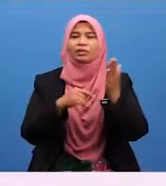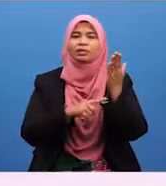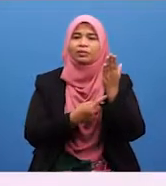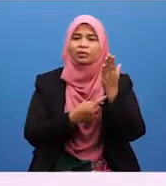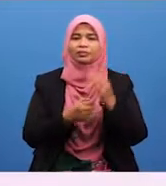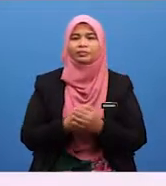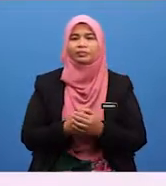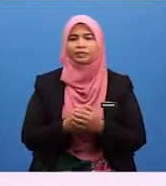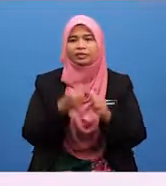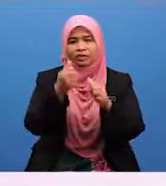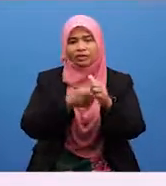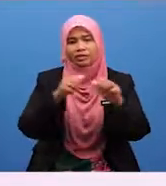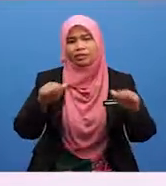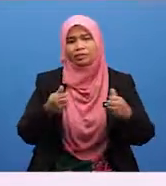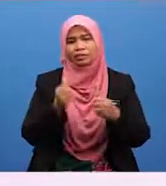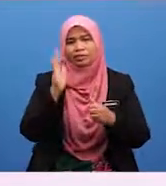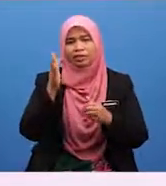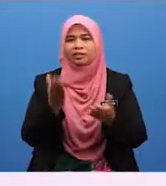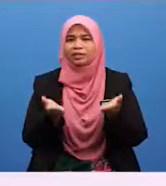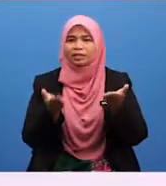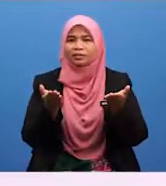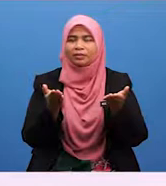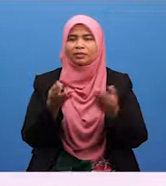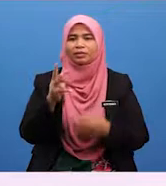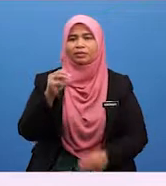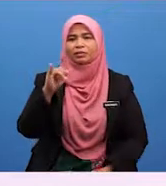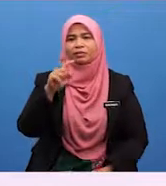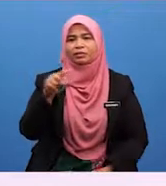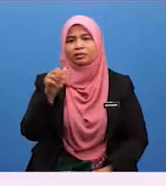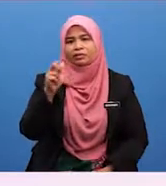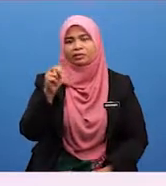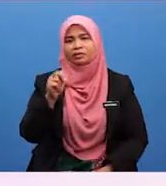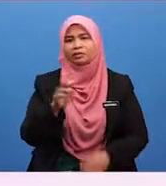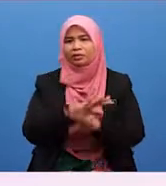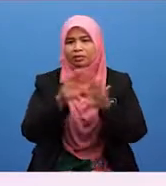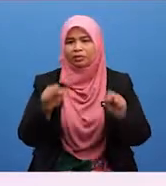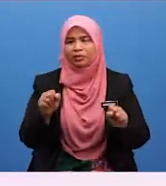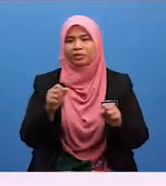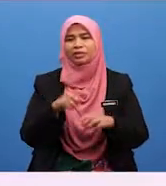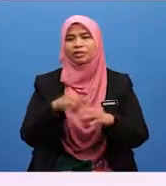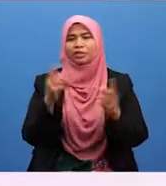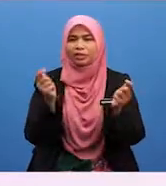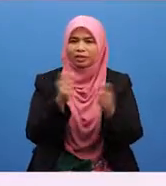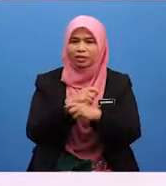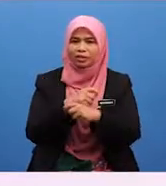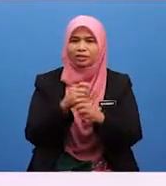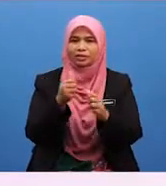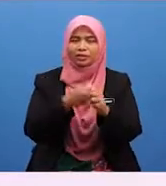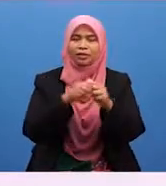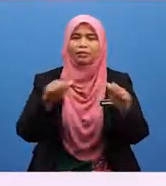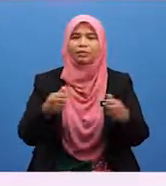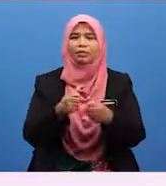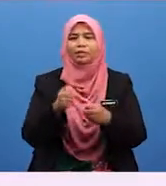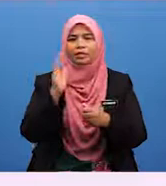Setiap amalan akan ditimbang, mizan neraca tak boleh ditentang. Setiap